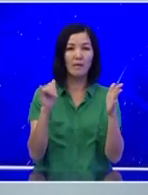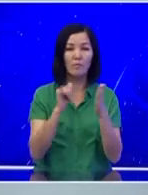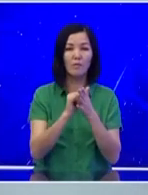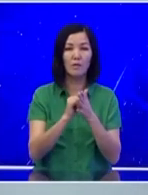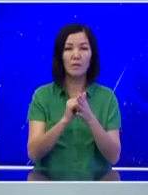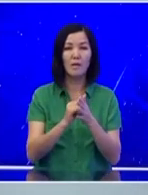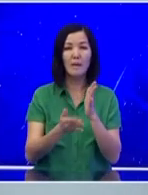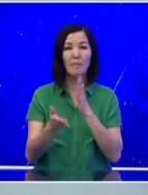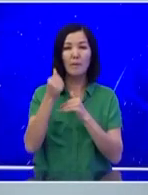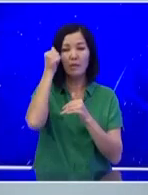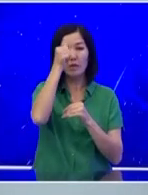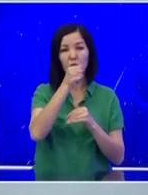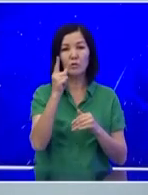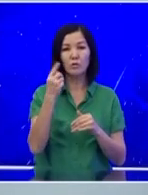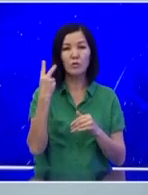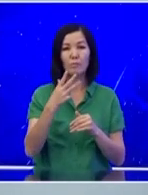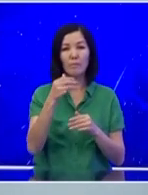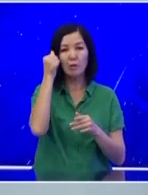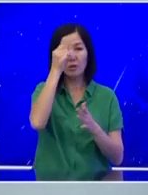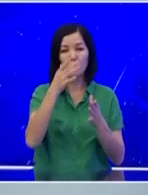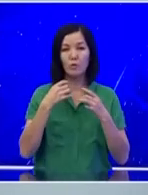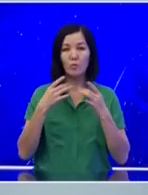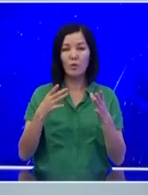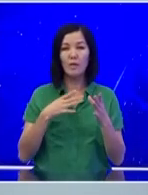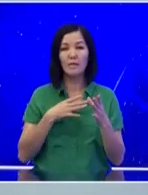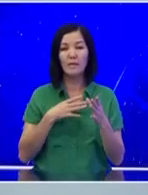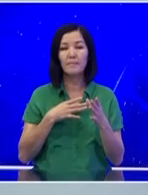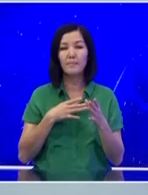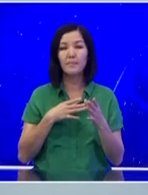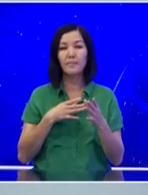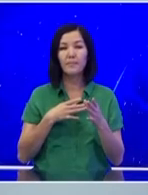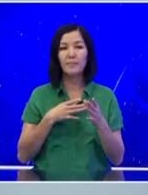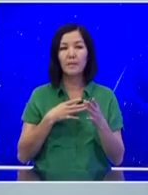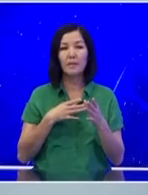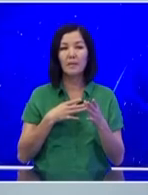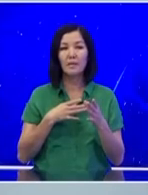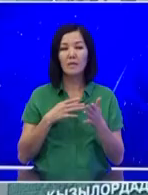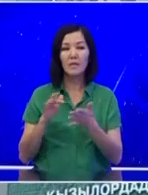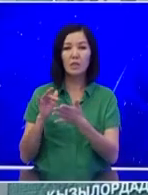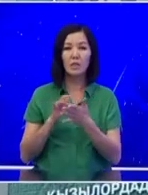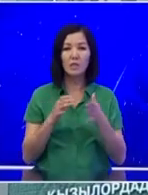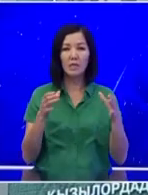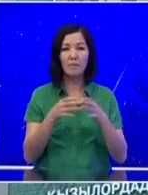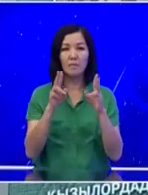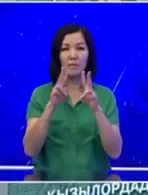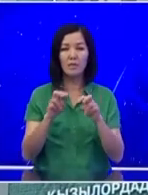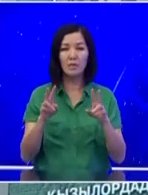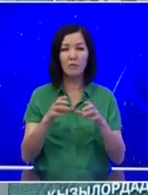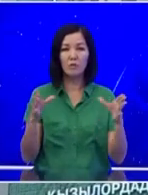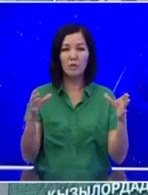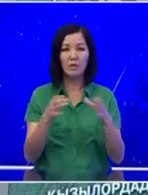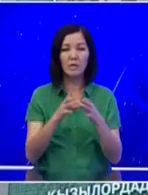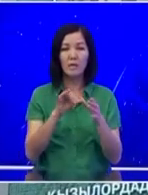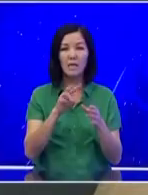ақының 125 жылдығы тойланды. Осы той барысында кіші экспедиция, зерттеушілер,